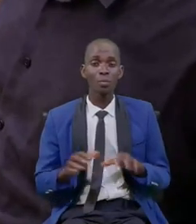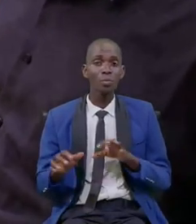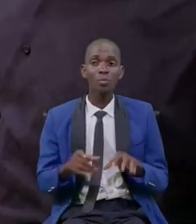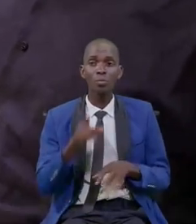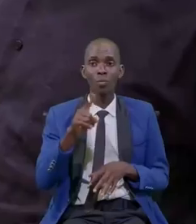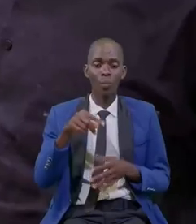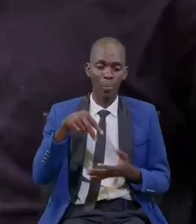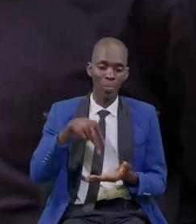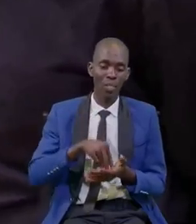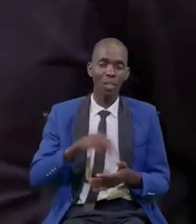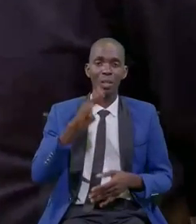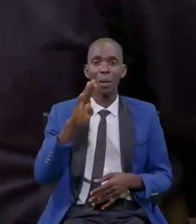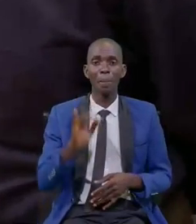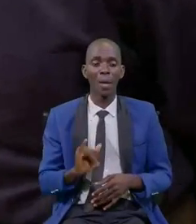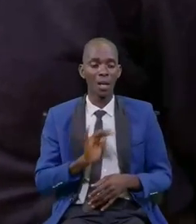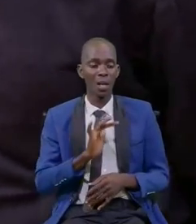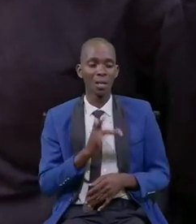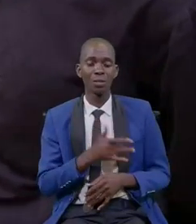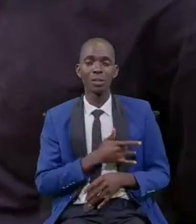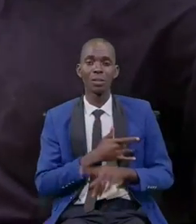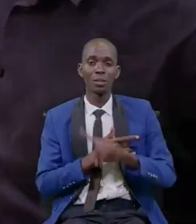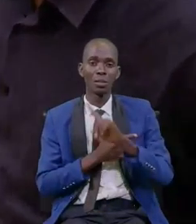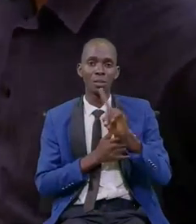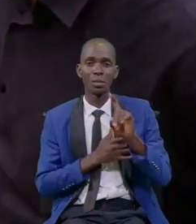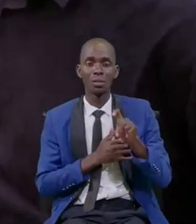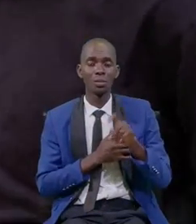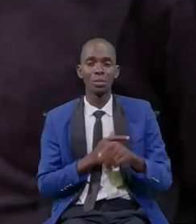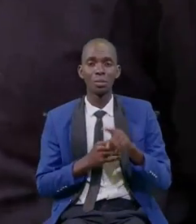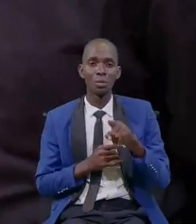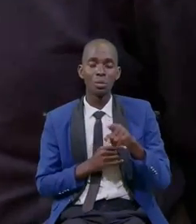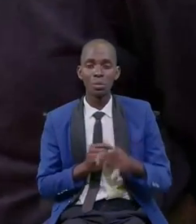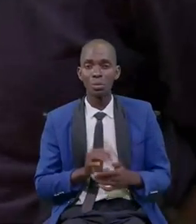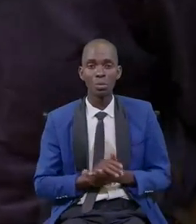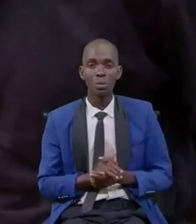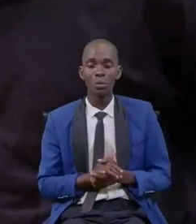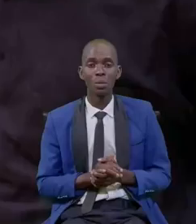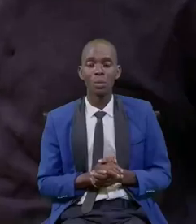Est-ce que vous avez fait marcher votre conviction?